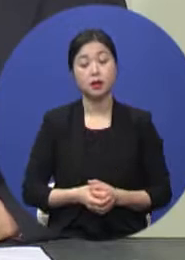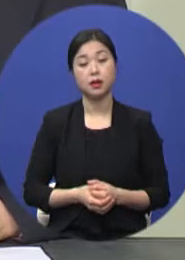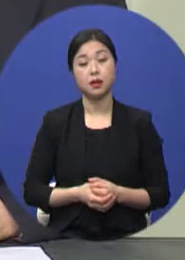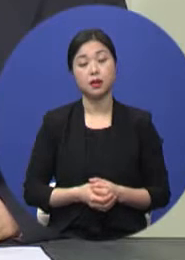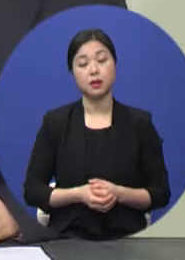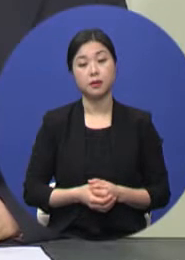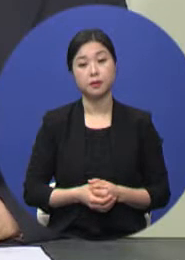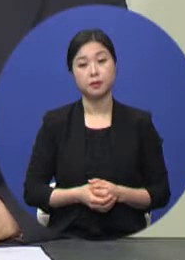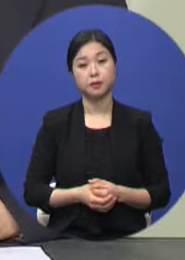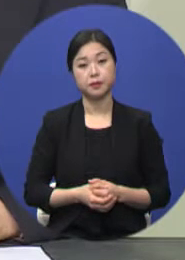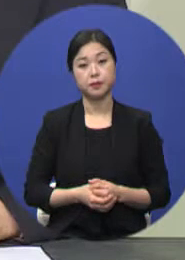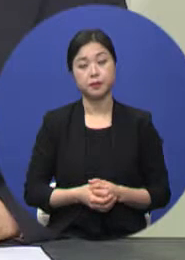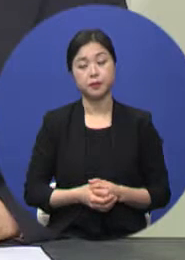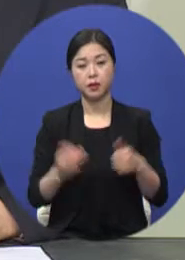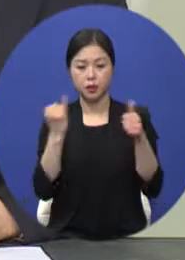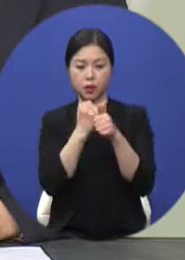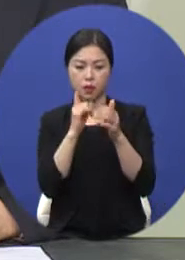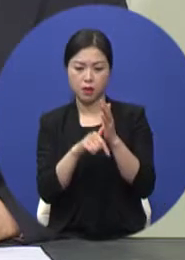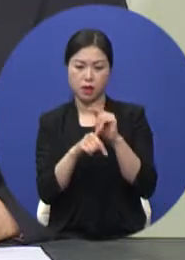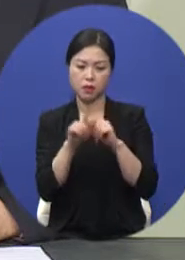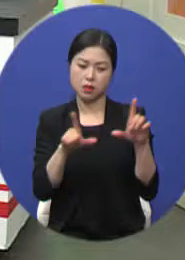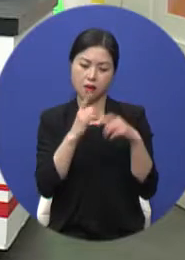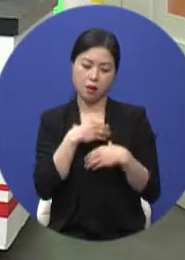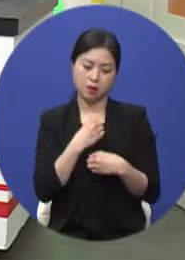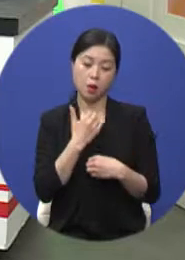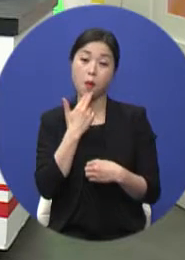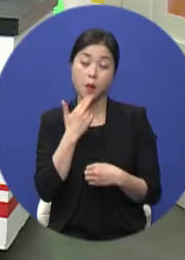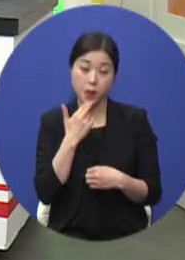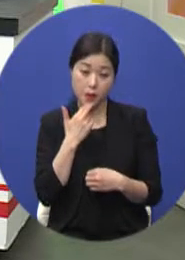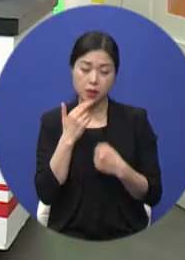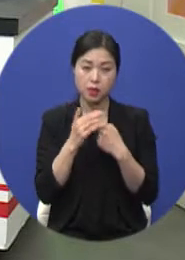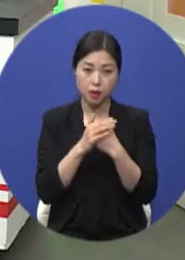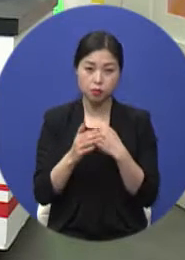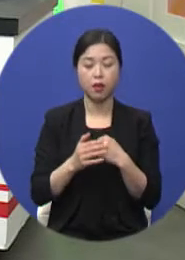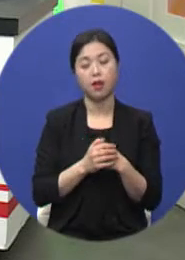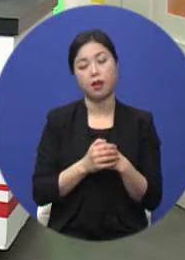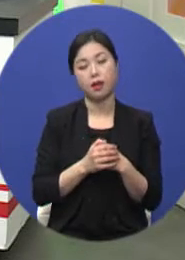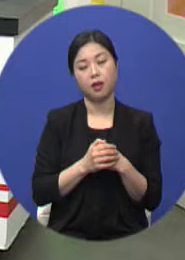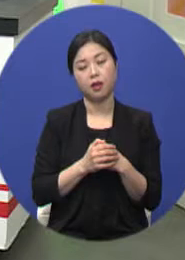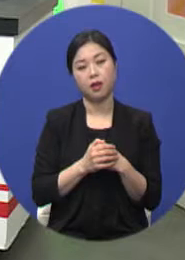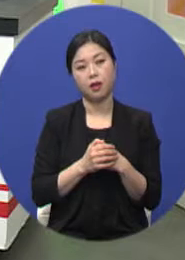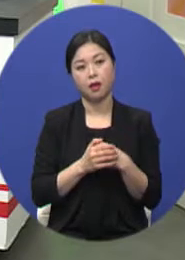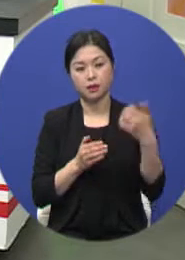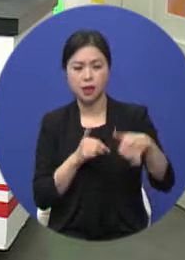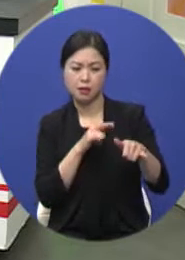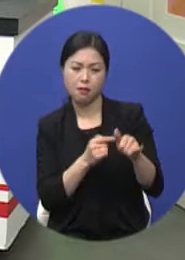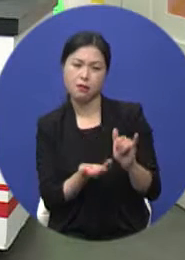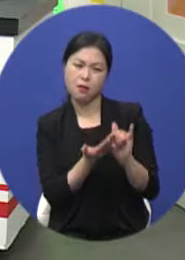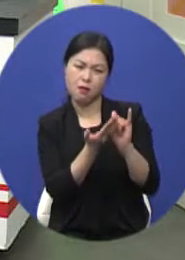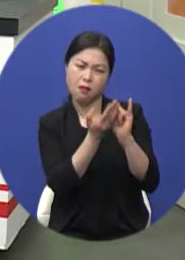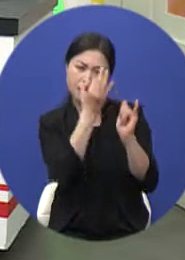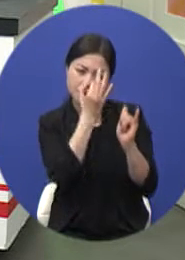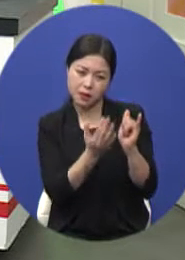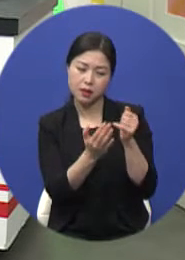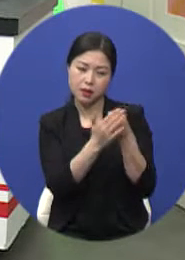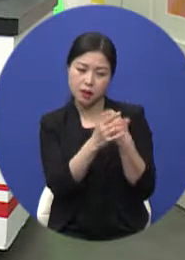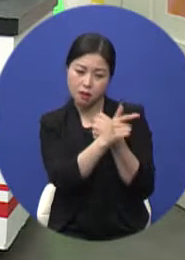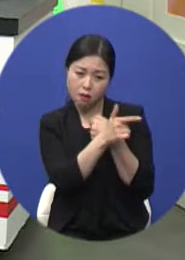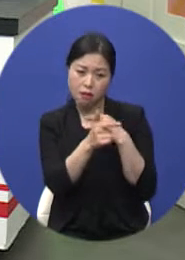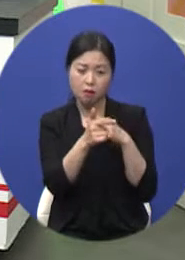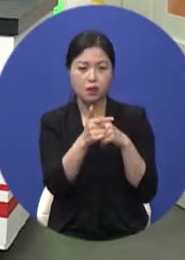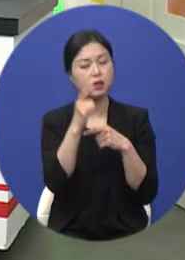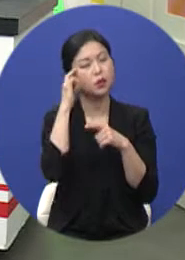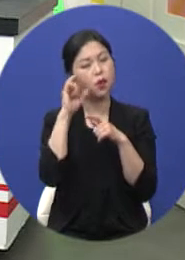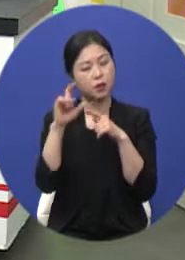결혼 초에는 생활이 안정이 안 됐었으니까. 그런데도 아이들이 이제 있다 보니까 이제 어떤 그런 걸로 인해서 이제